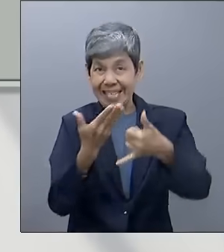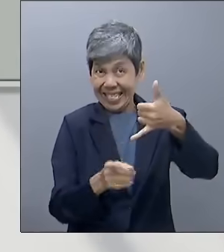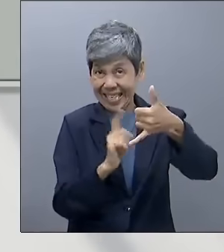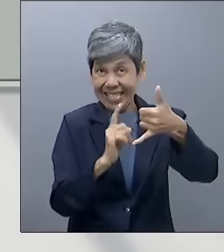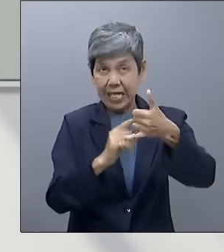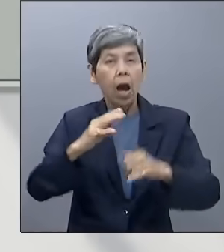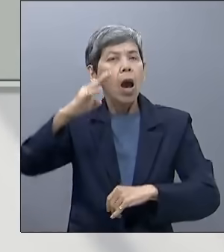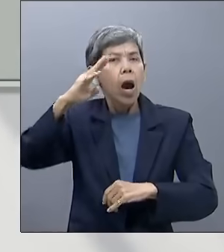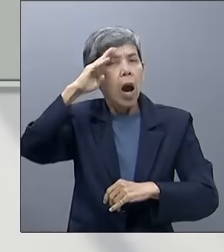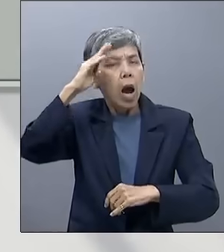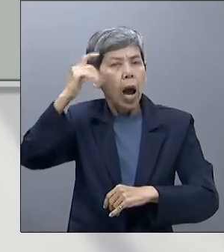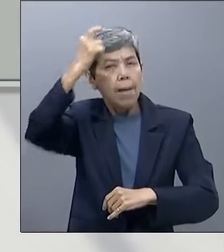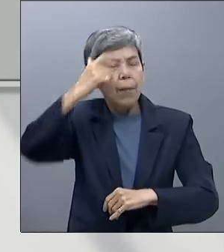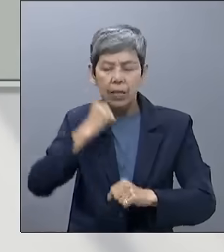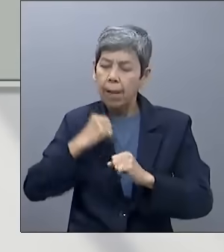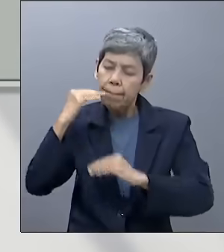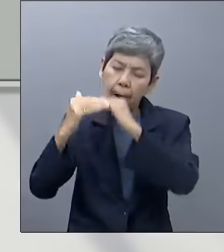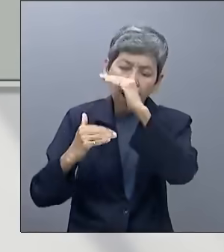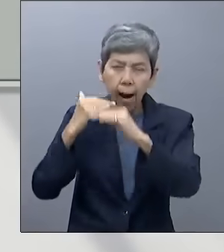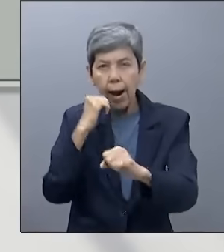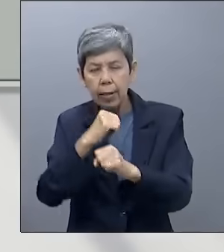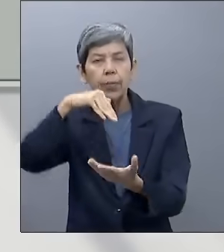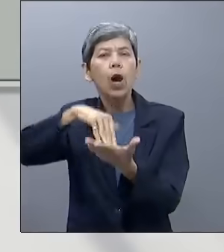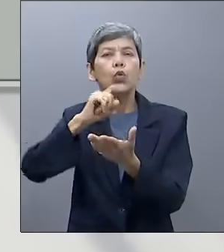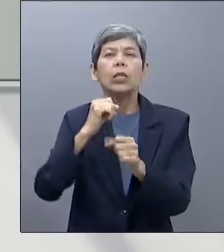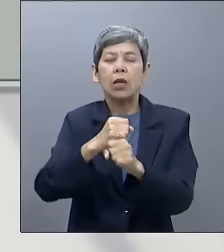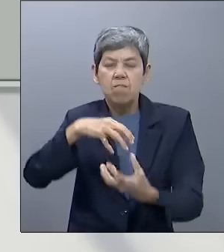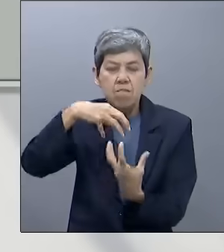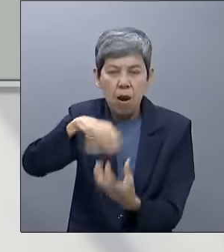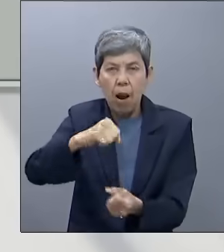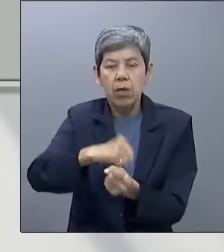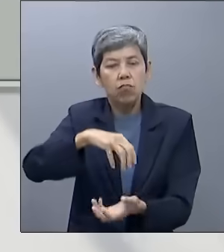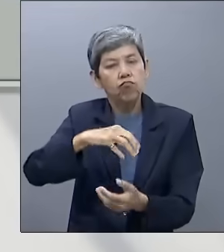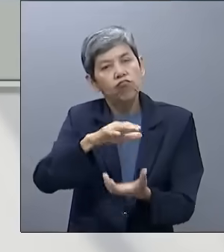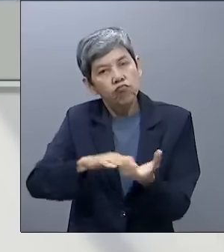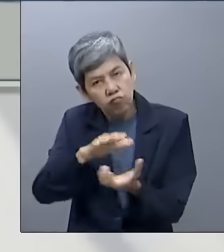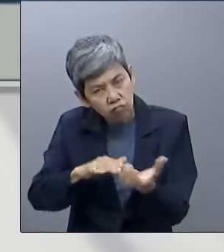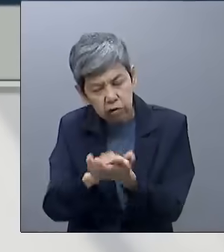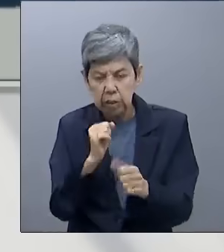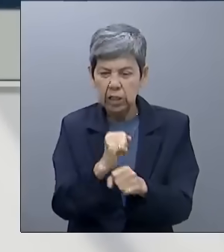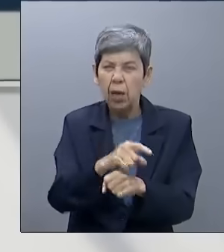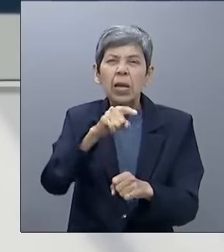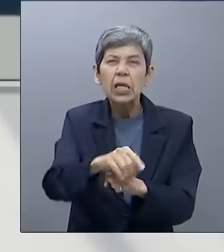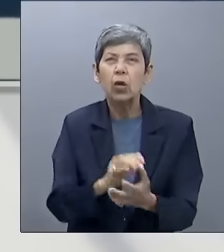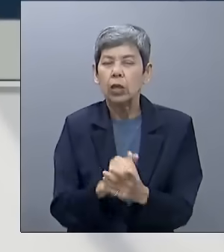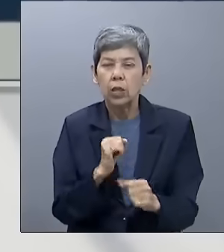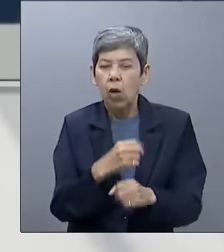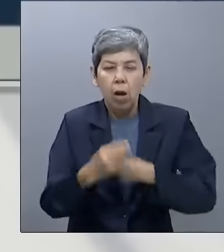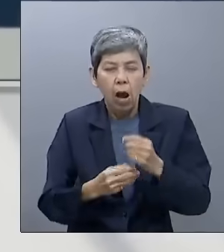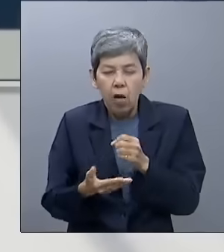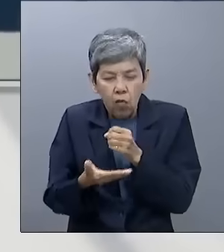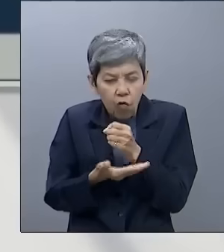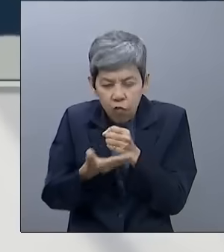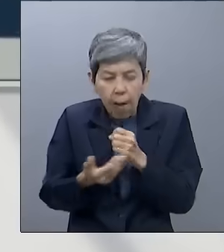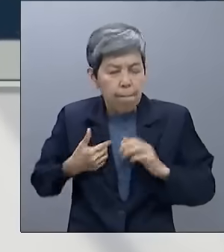พยายามจะเข้าไปพัฒนาเมืองโกก้างให้เป็นศูนย์กลางกาสิโนค่ะอยากจะไปลบภาพศูนย์กลางของเมืองการค้าฝิ่น